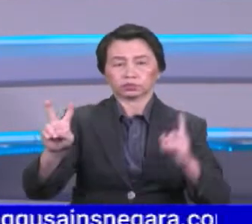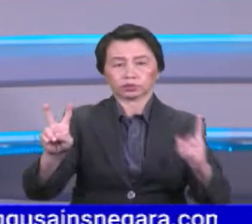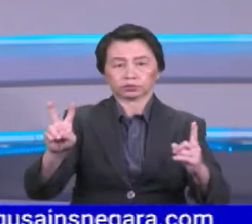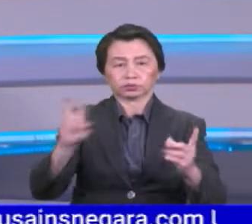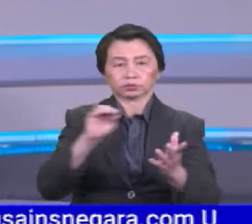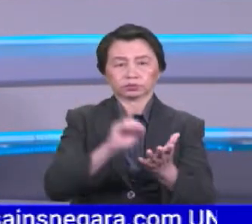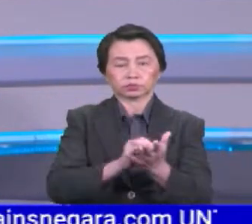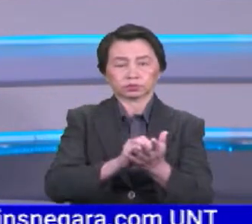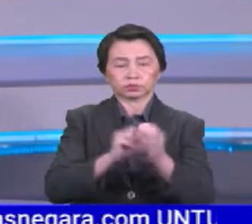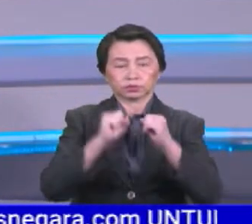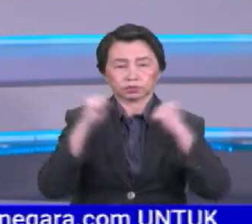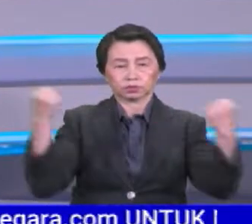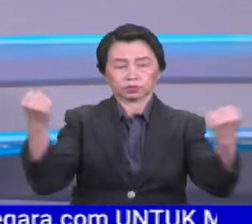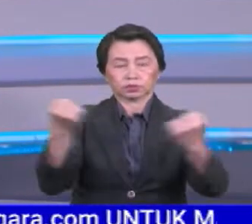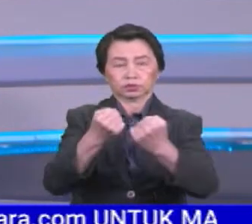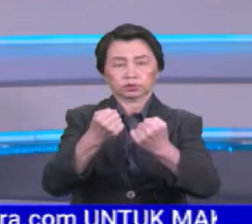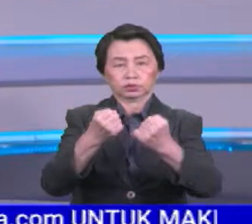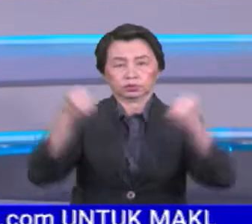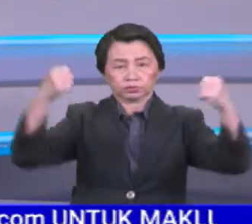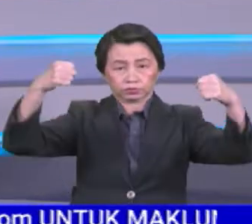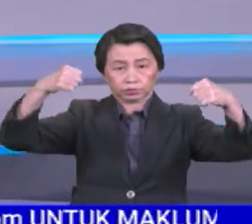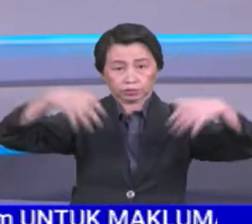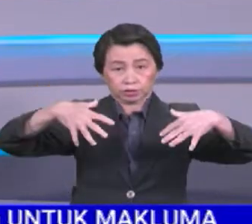di Stadium Bola Sepak Kuala Lumpur.